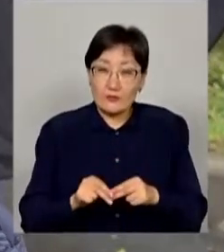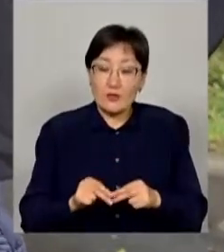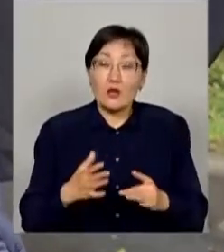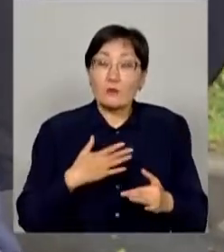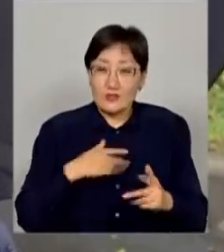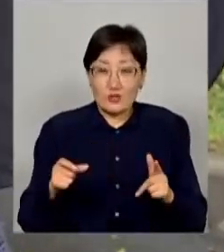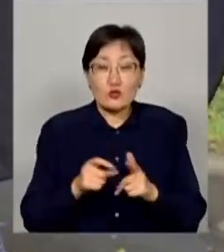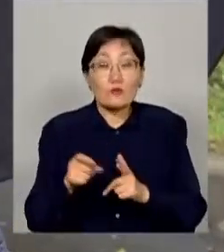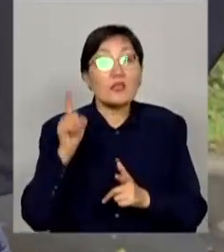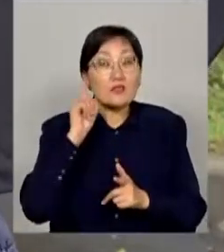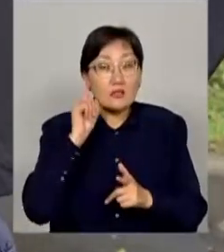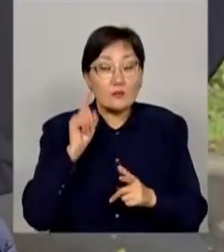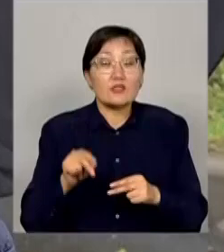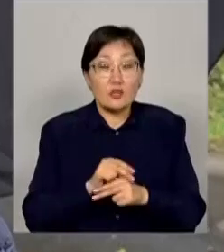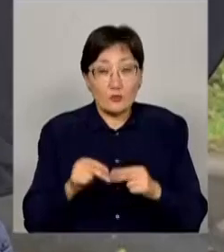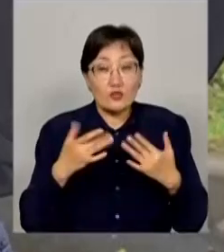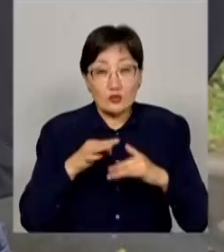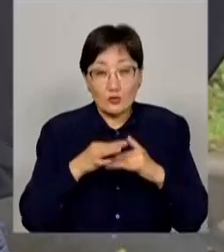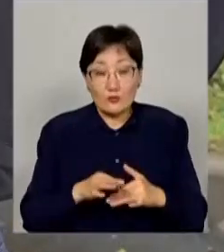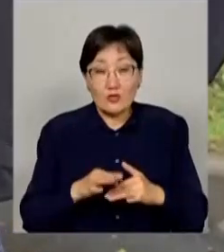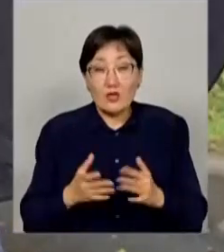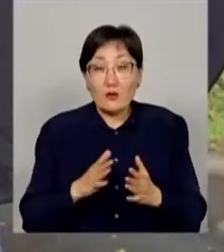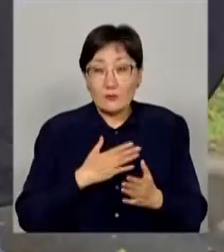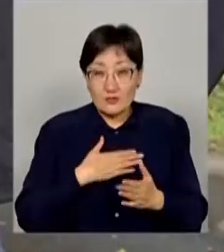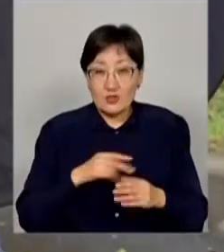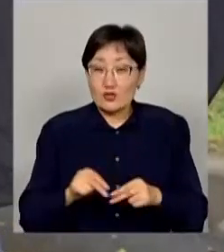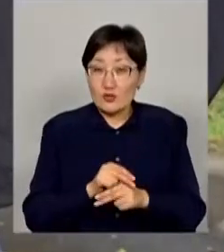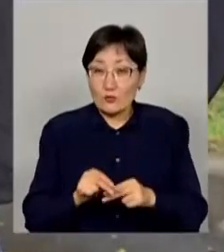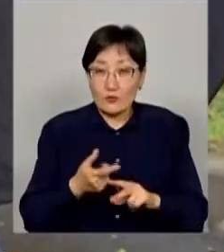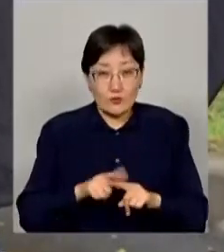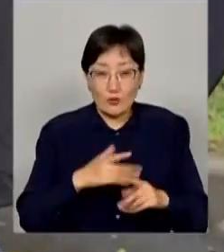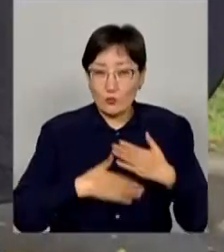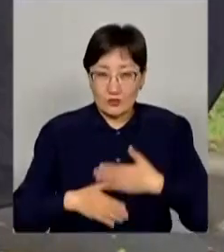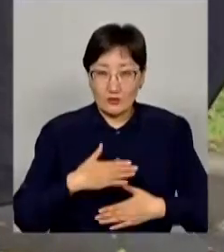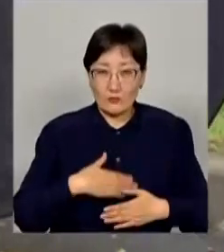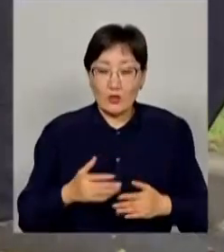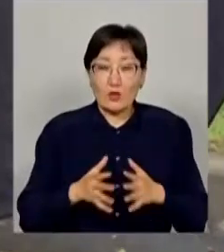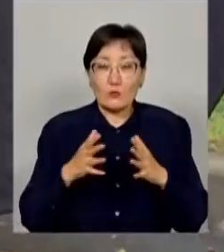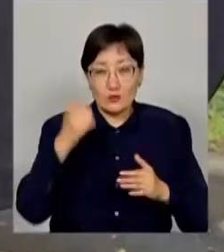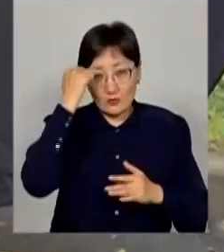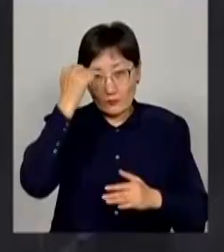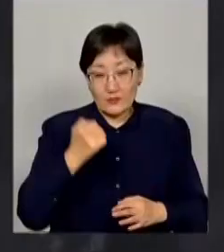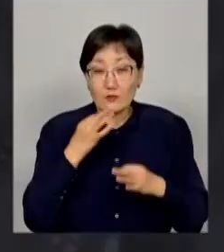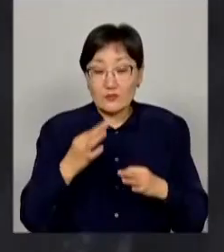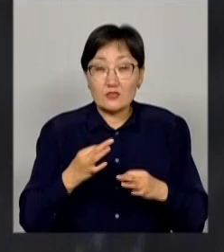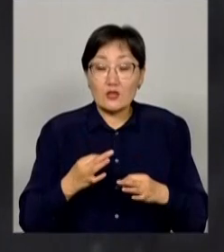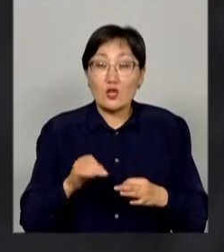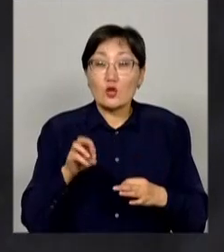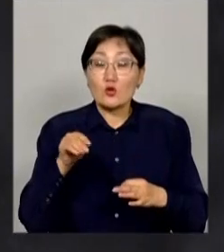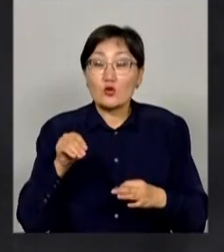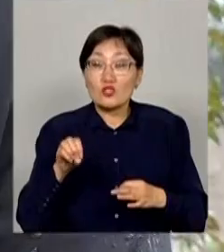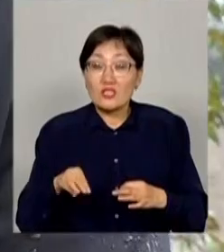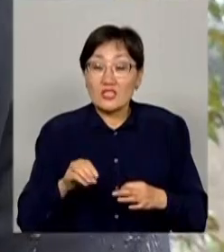жерге оған жоқ. Жасап берді, рахмет. Сонша жүгіріп, неп жасап бергенге біз өте қуаныштымыз. Көп үлкен рахметімізді айтамыз. Өжет шағын